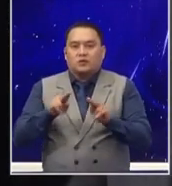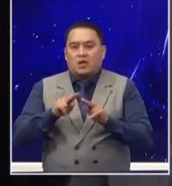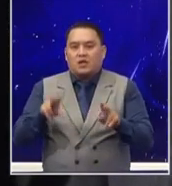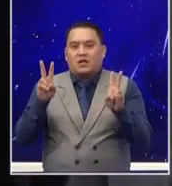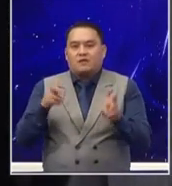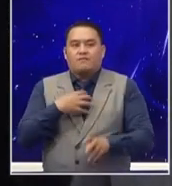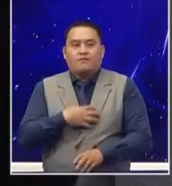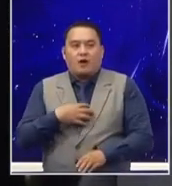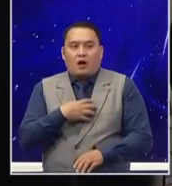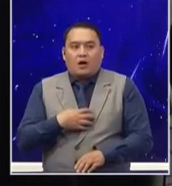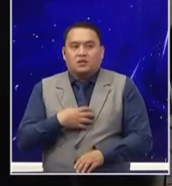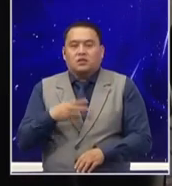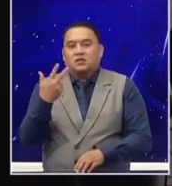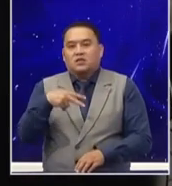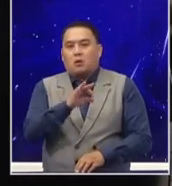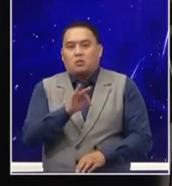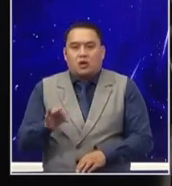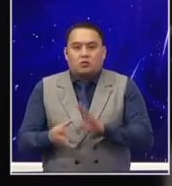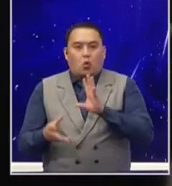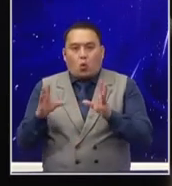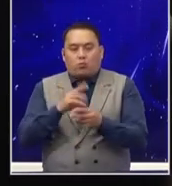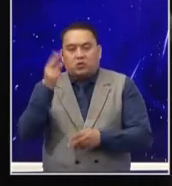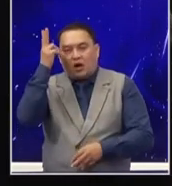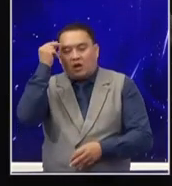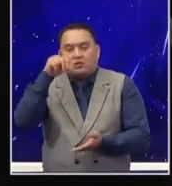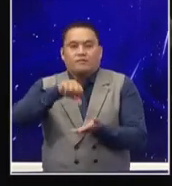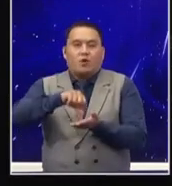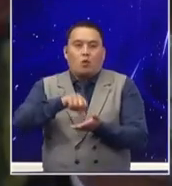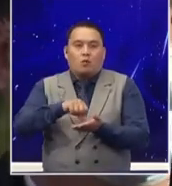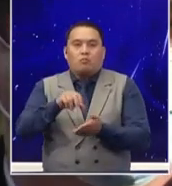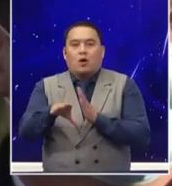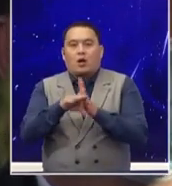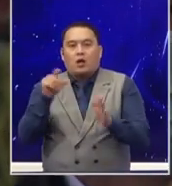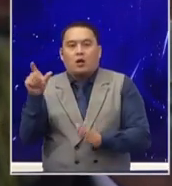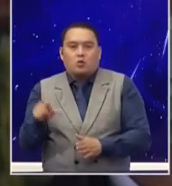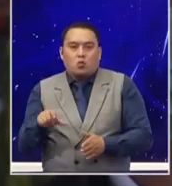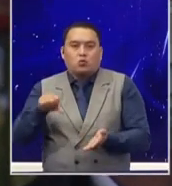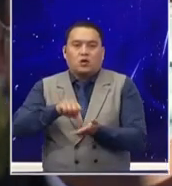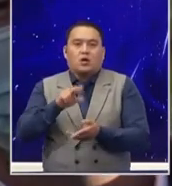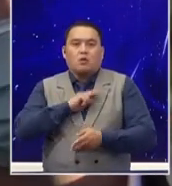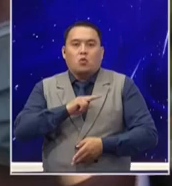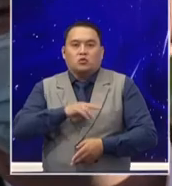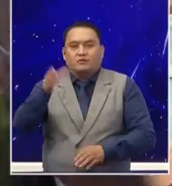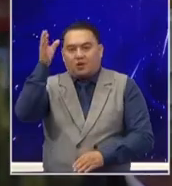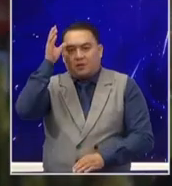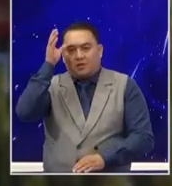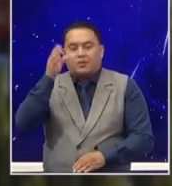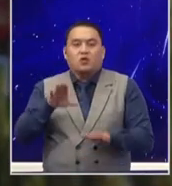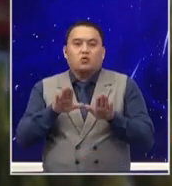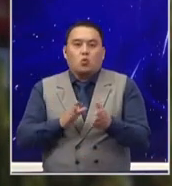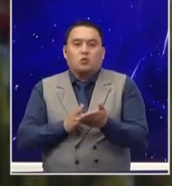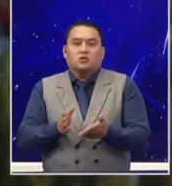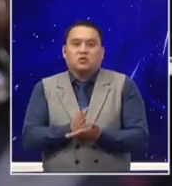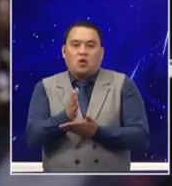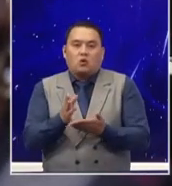тема важна. Более 30% от общего числа участников праймериз в Алматинской области – это работники образования. Такое